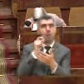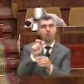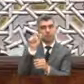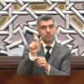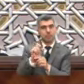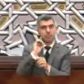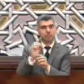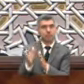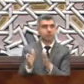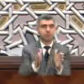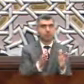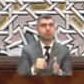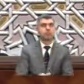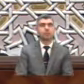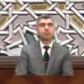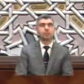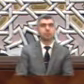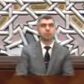نسائلكم.